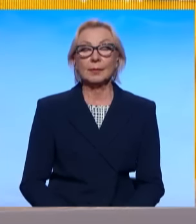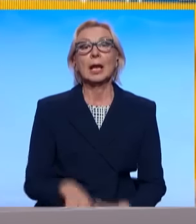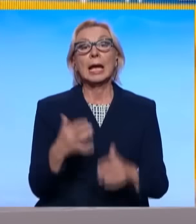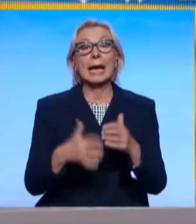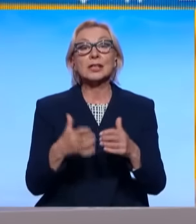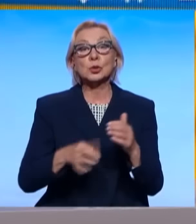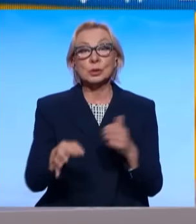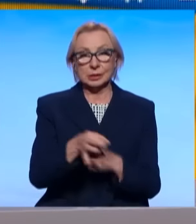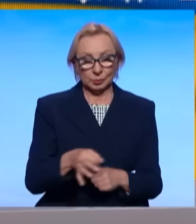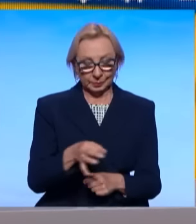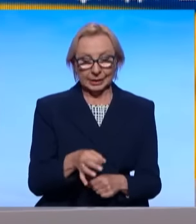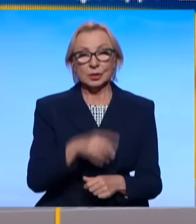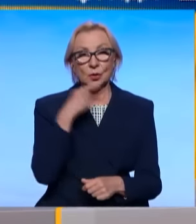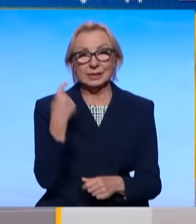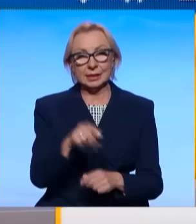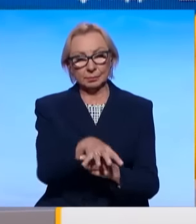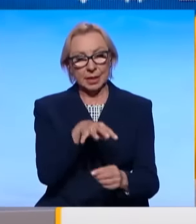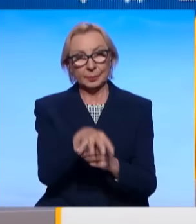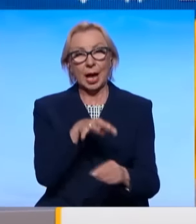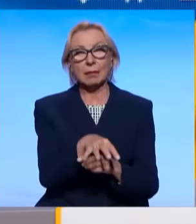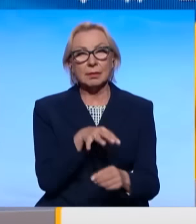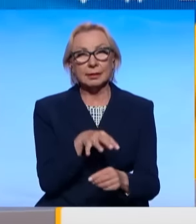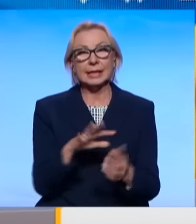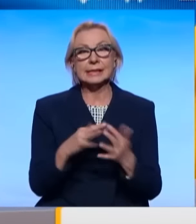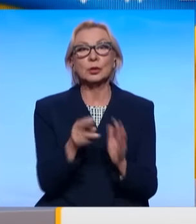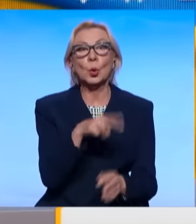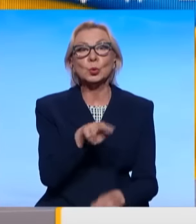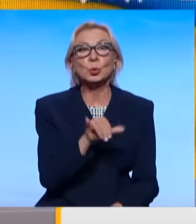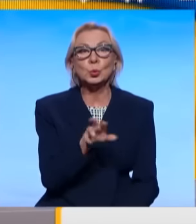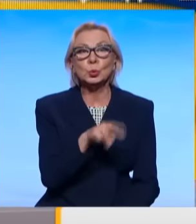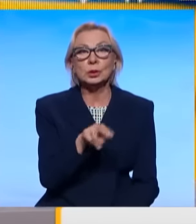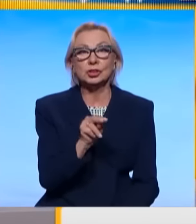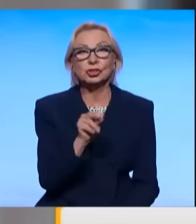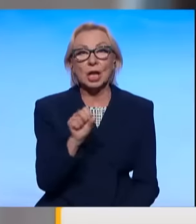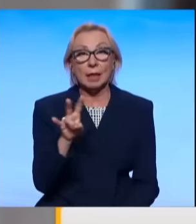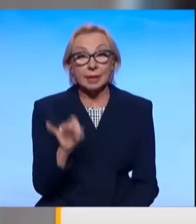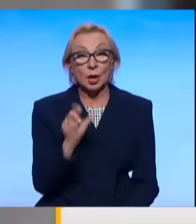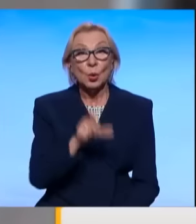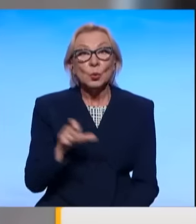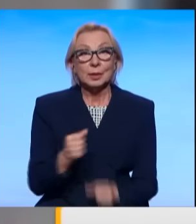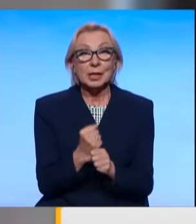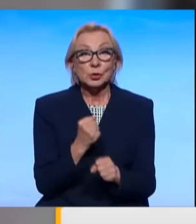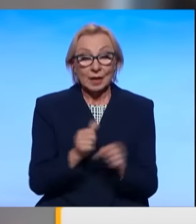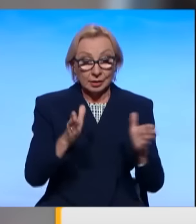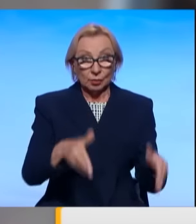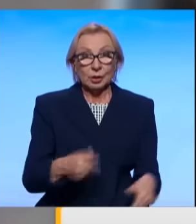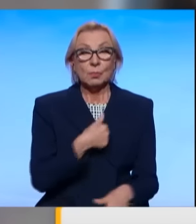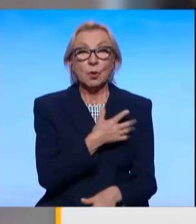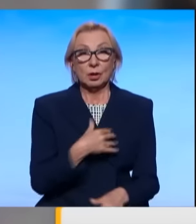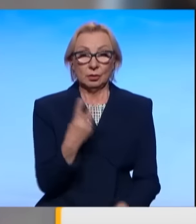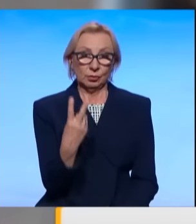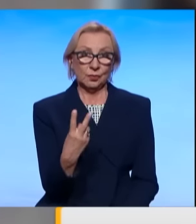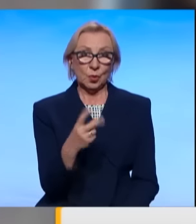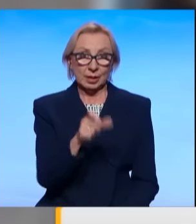На Херсонщині росіяни накрили вогнем із артилерії село Дудчане, саме коли люди працювали на городах. Поранені